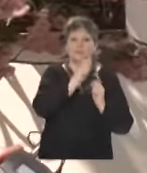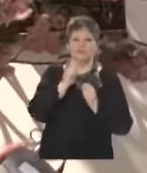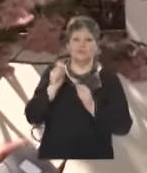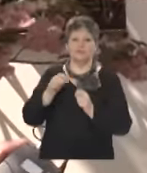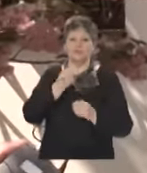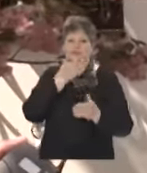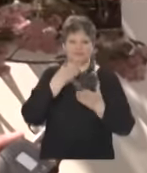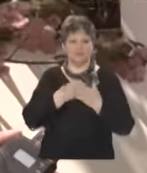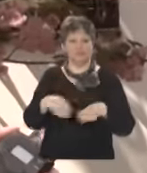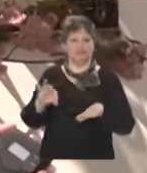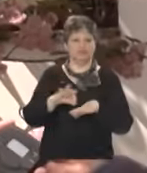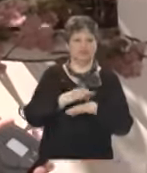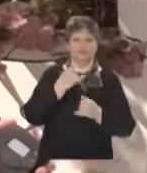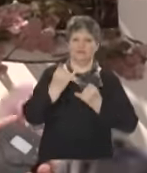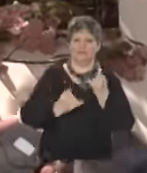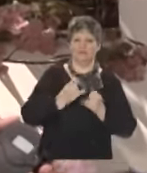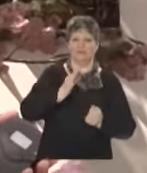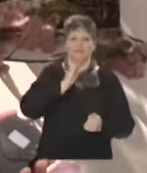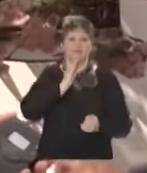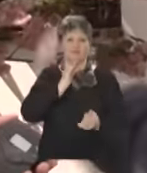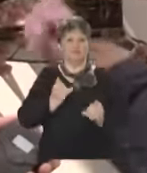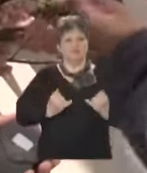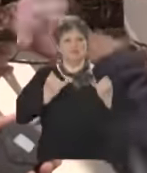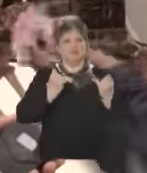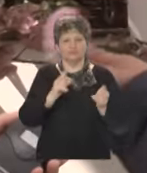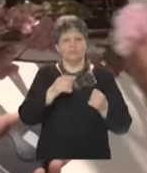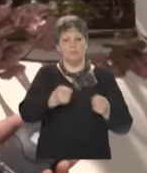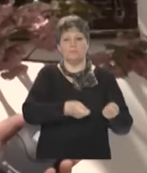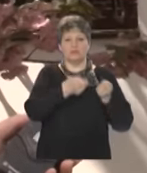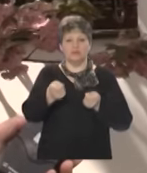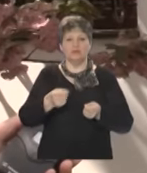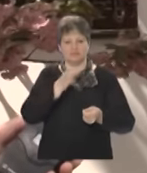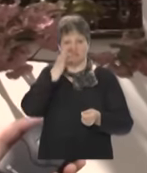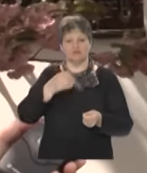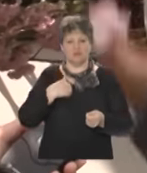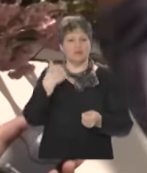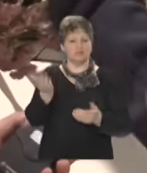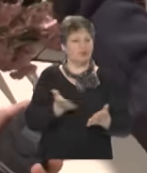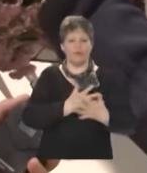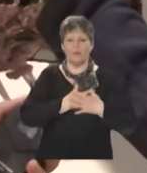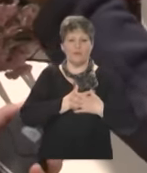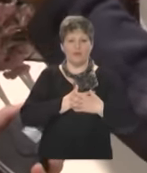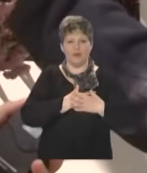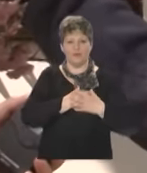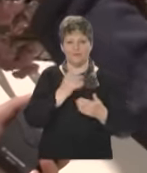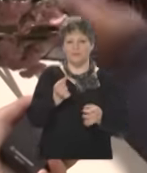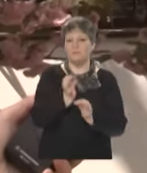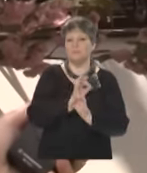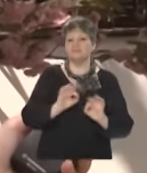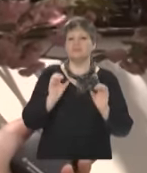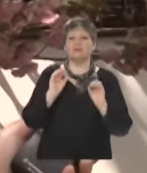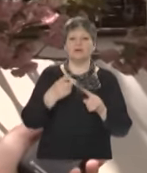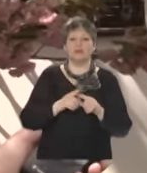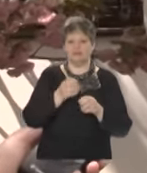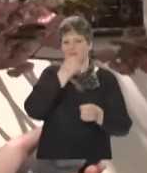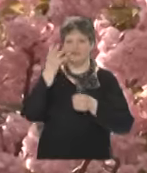дарувати таке дерево жінці, там, дружині своїй, дівчині, щоб принести отаку деревину і сказати, я тебе кохаю, так і ти така в мене прекрасна,